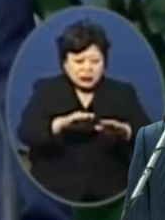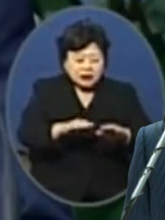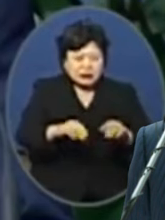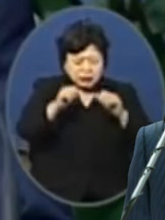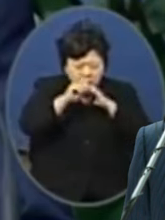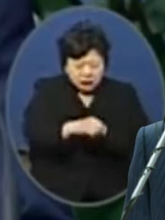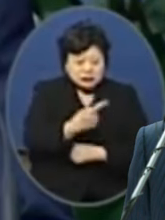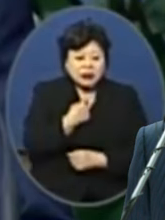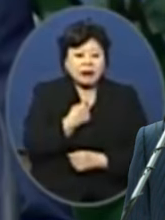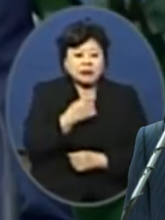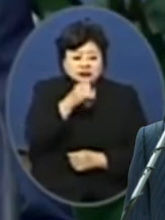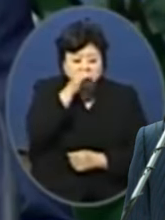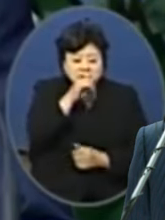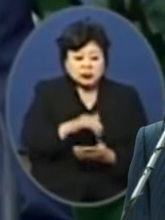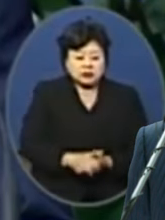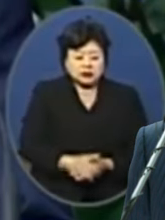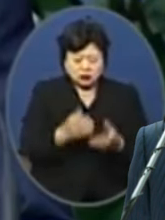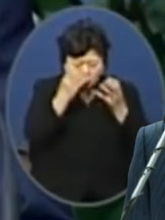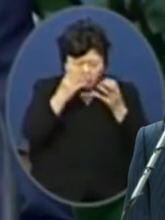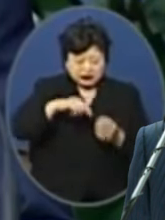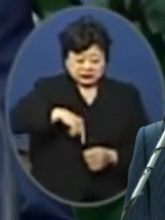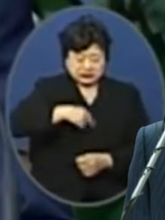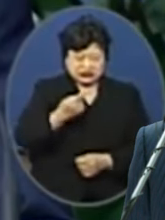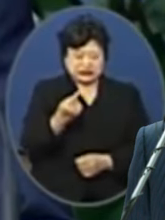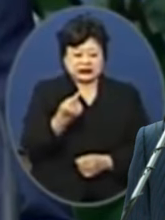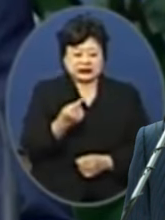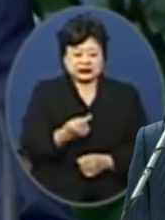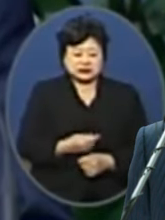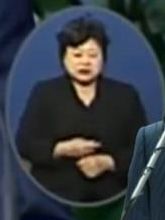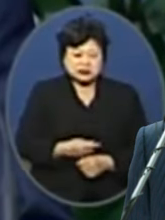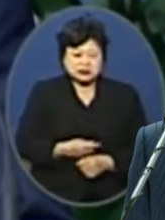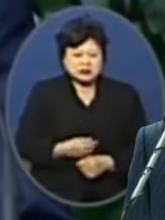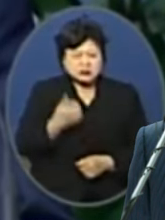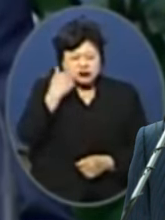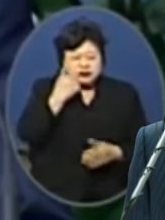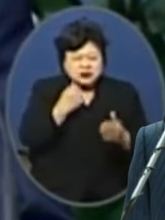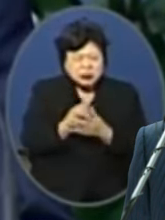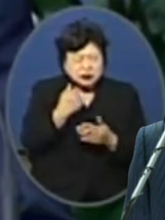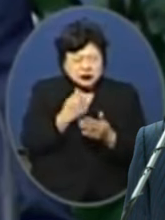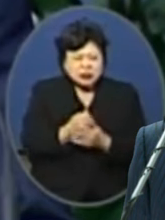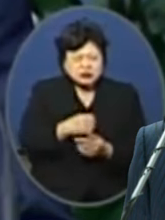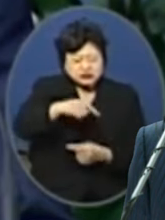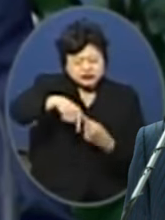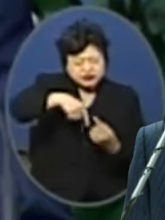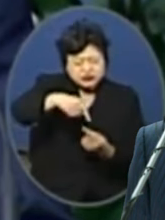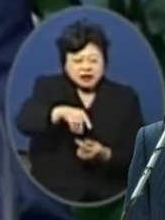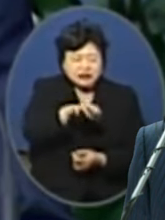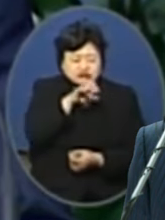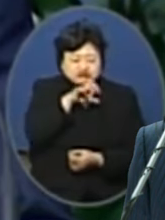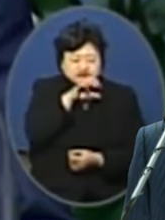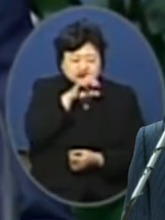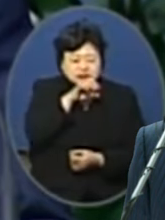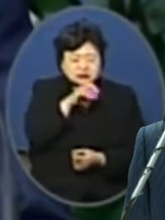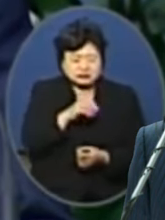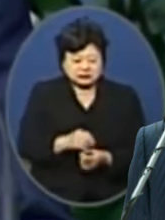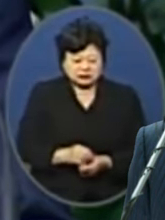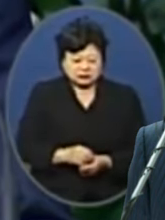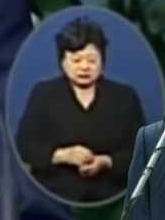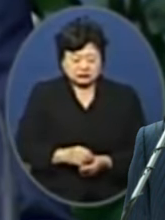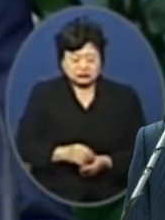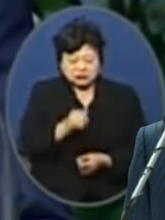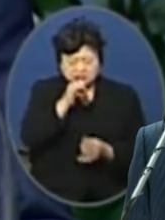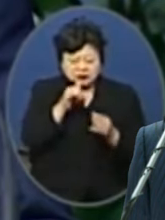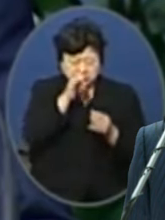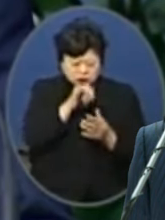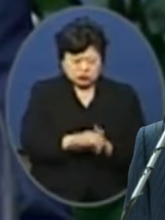망신하는 사람인 것입니다 고난을 자기의 이외 타인의 탓으로 돌리고 항상 원망 불평 분노 정제가